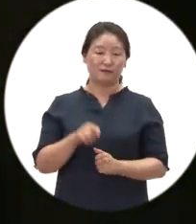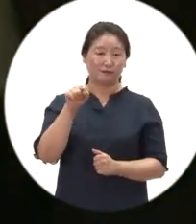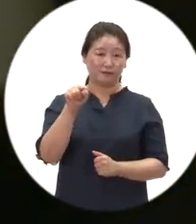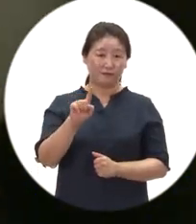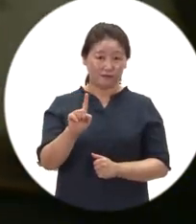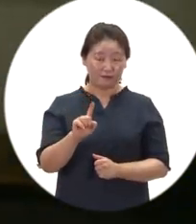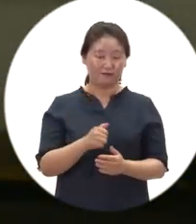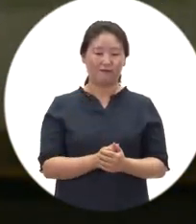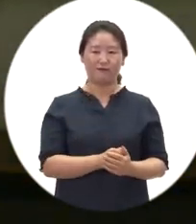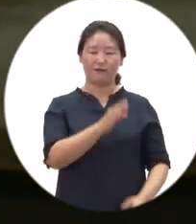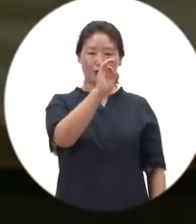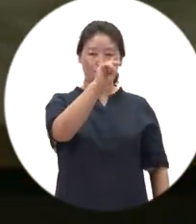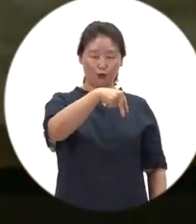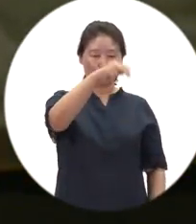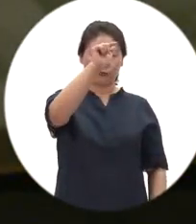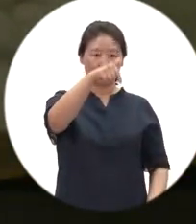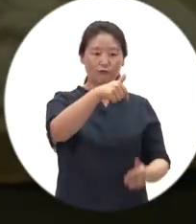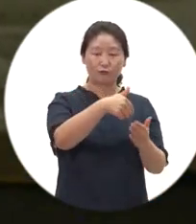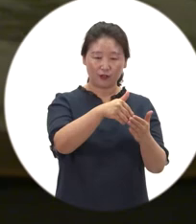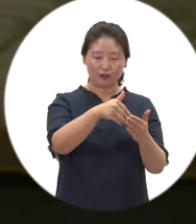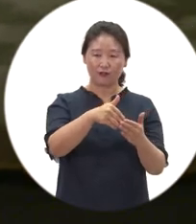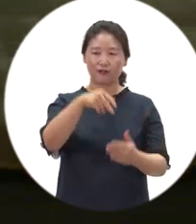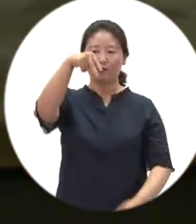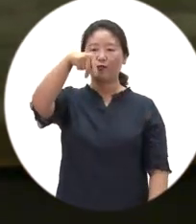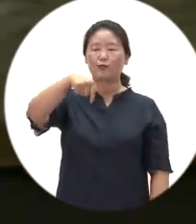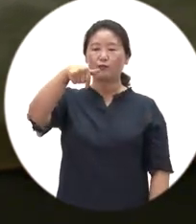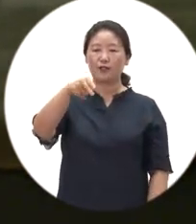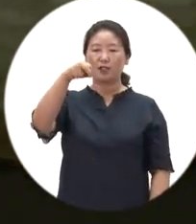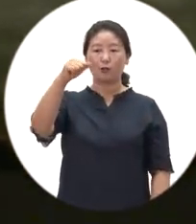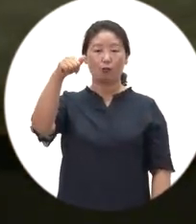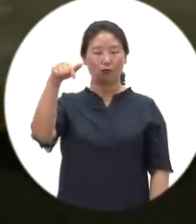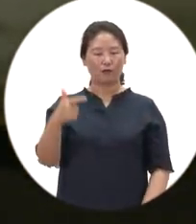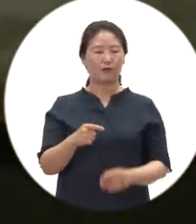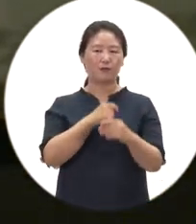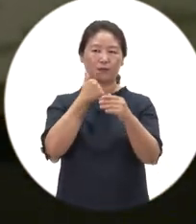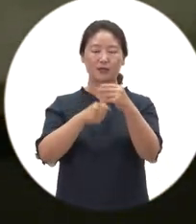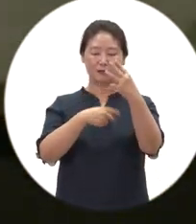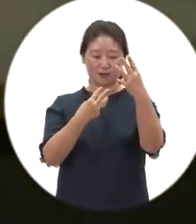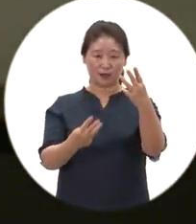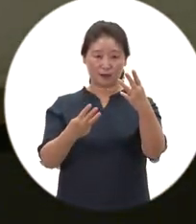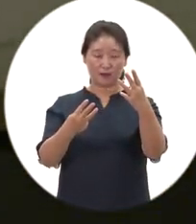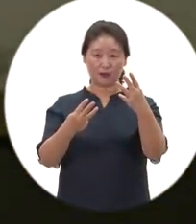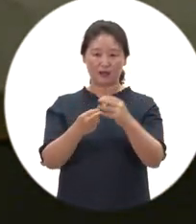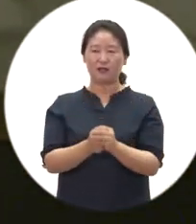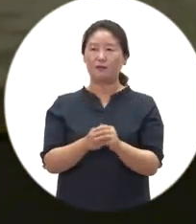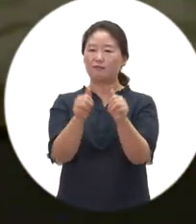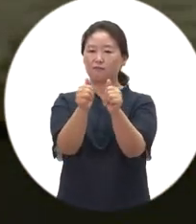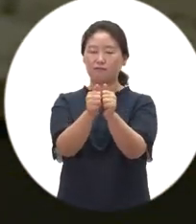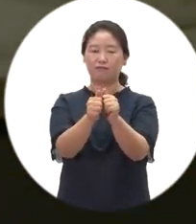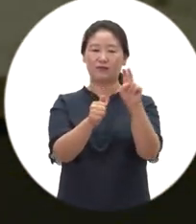보시는 자료는 유숙이 그린 수계도건이라는 그림으로 음력 3월 3일 삼진날에